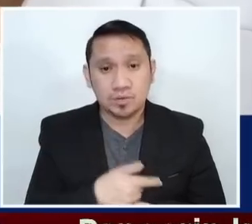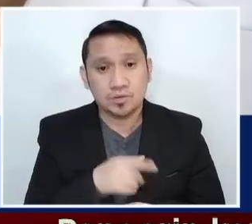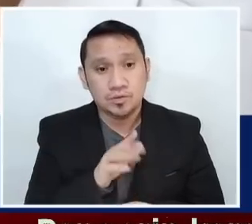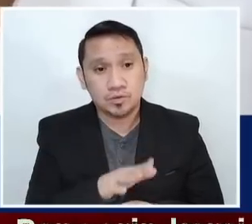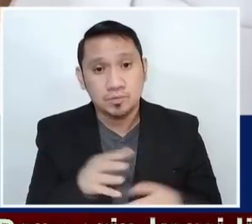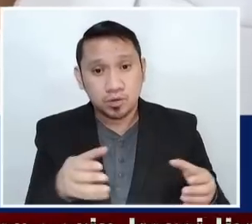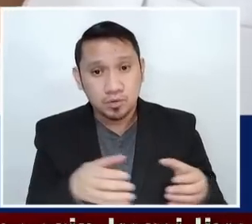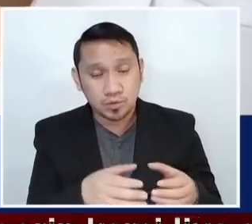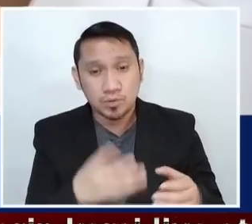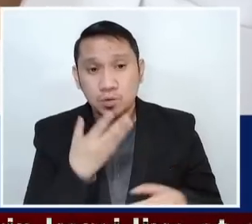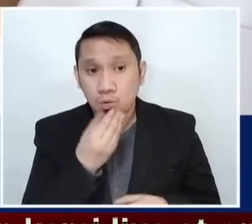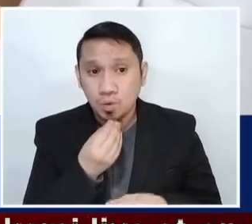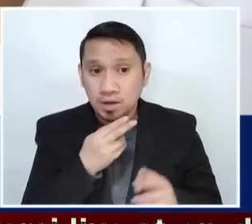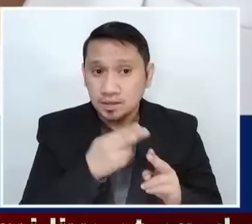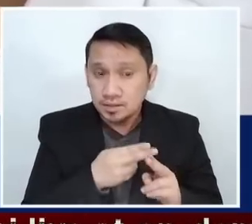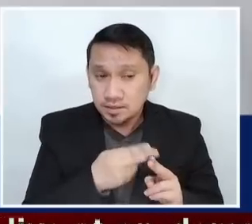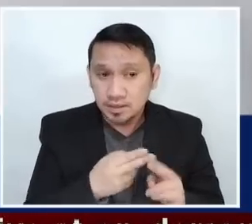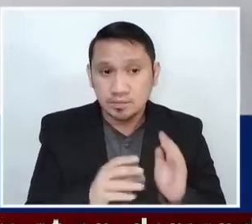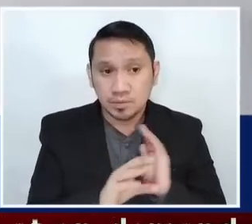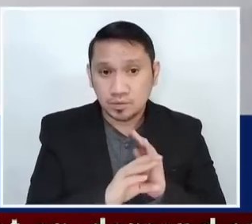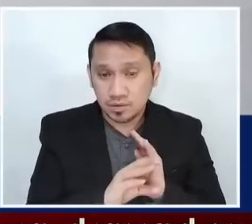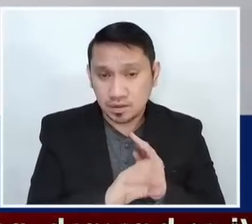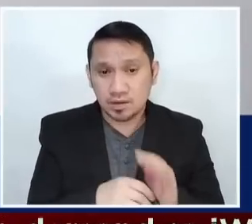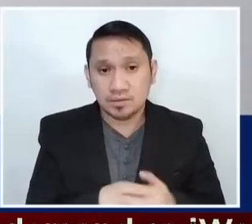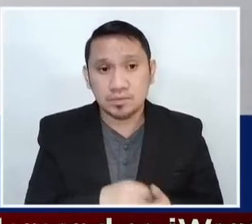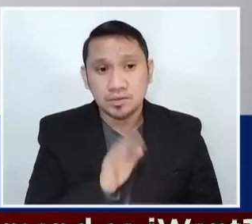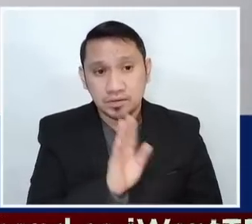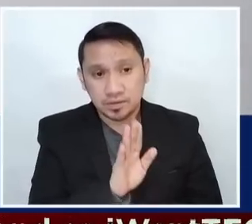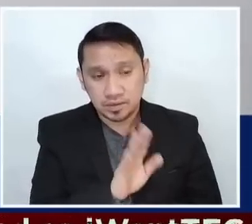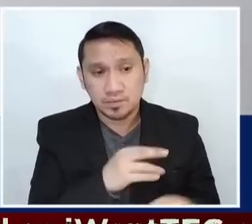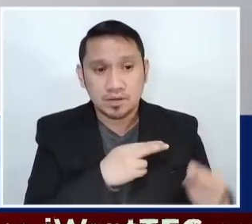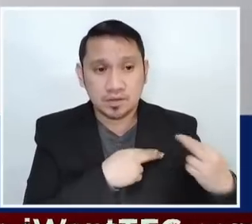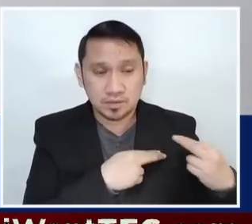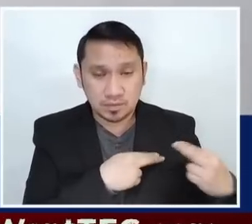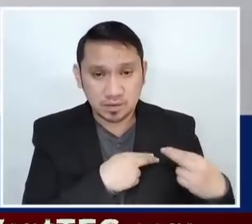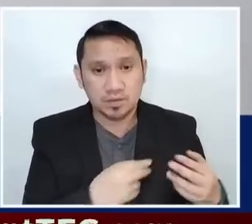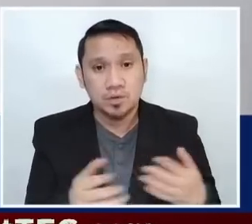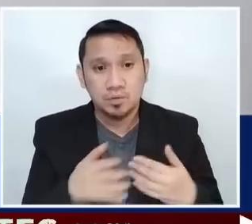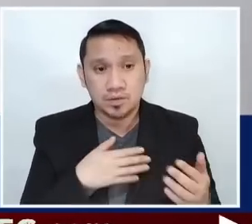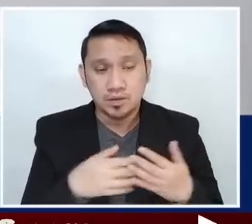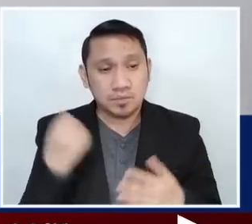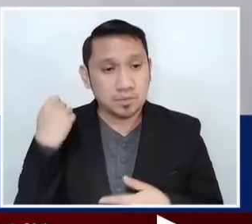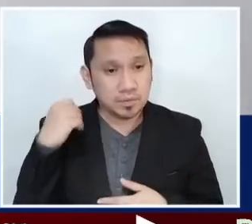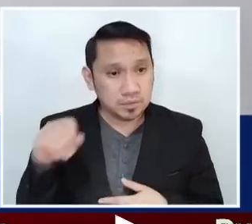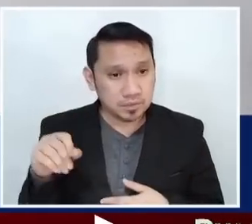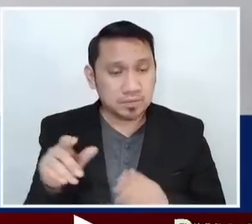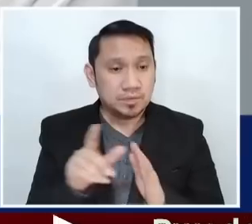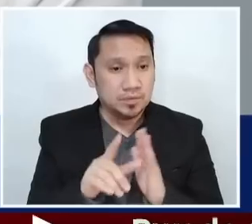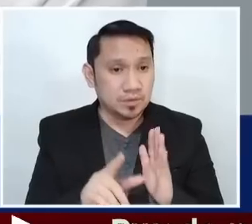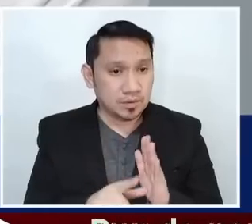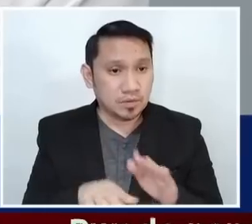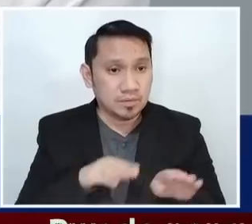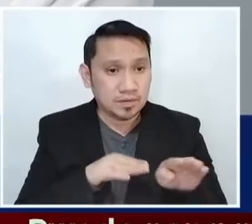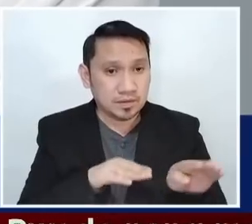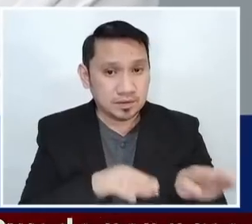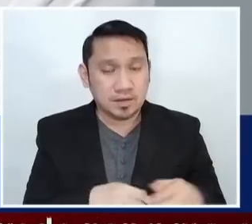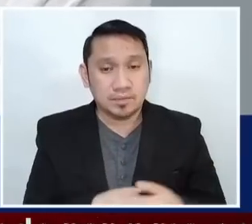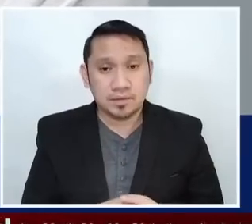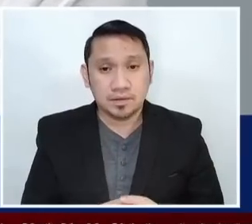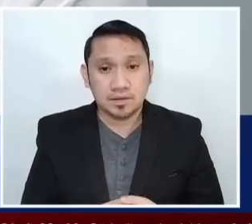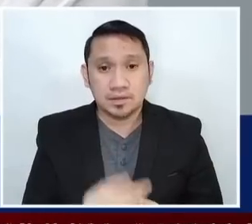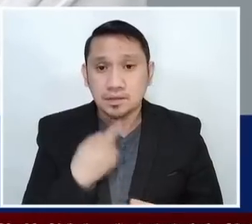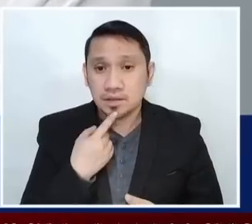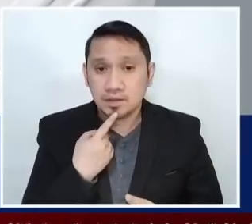kung kanino nakapangalan ang sasakyan, siya ring mananagot sa anumang paglabag sa batas trapiko. Ang sabi nila, hindi